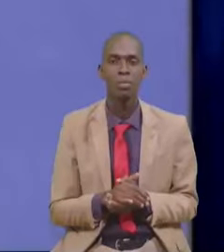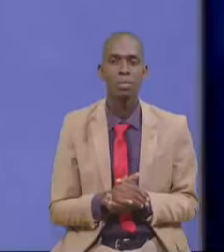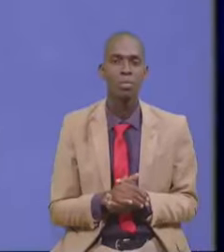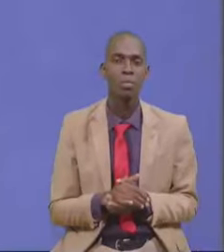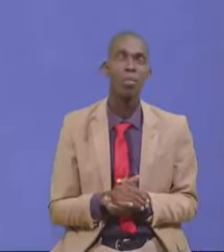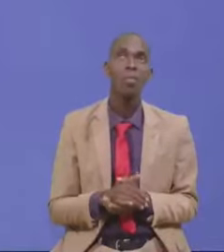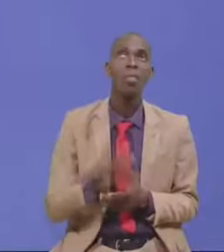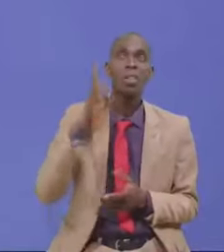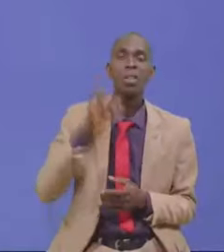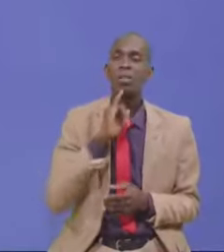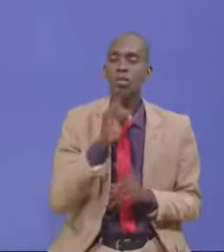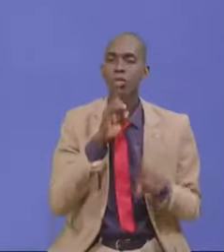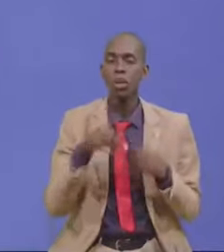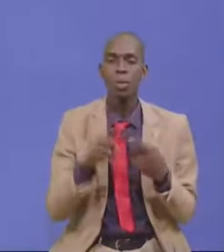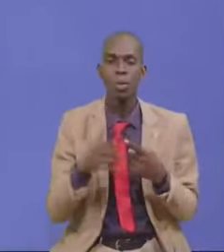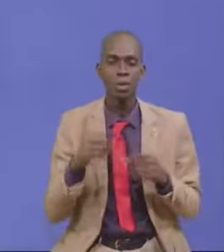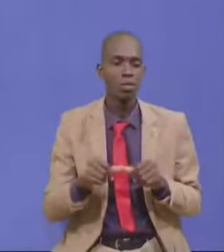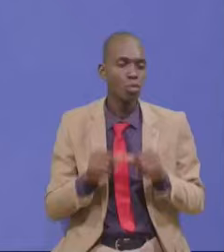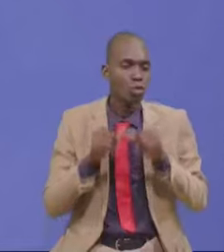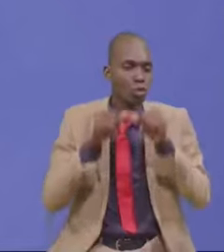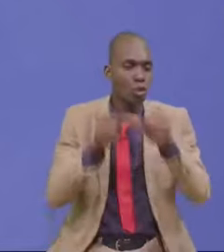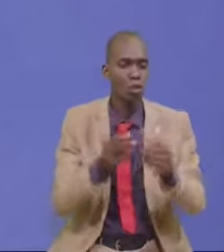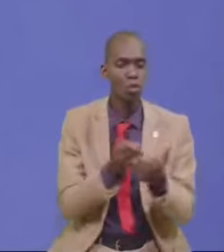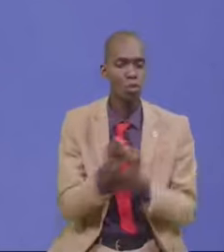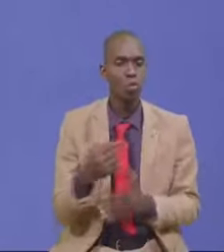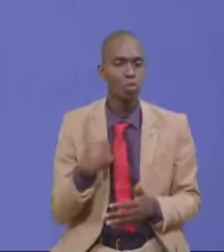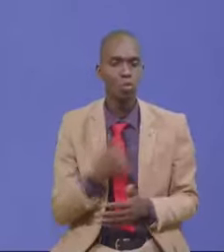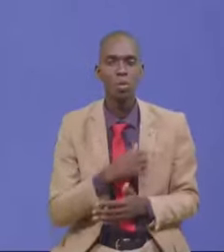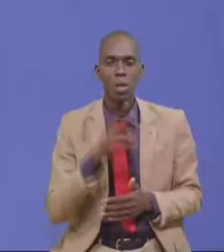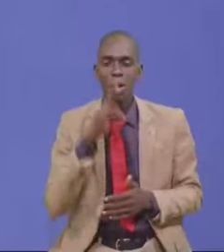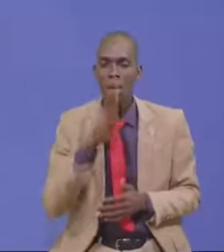il parle de la vérité intemporelle dont nous parlons.